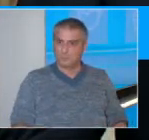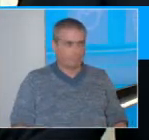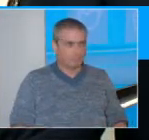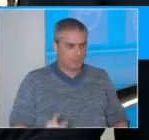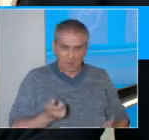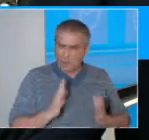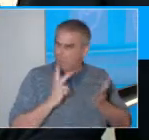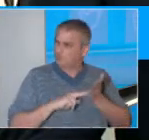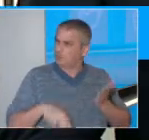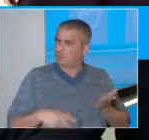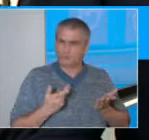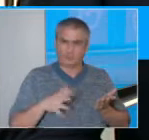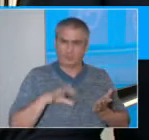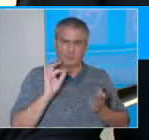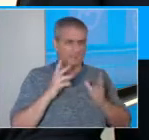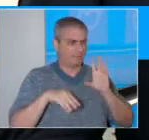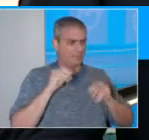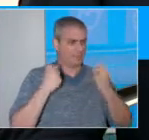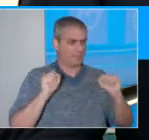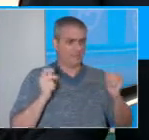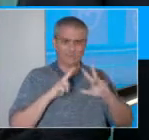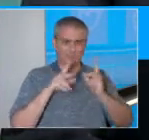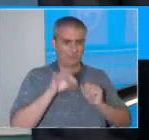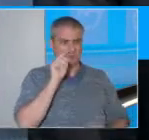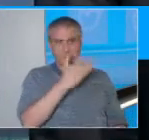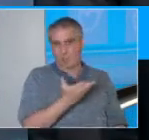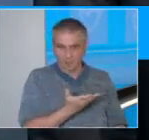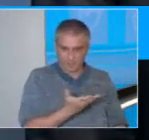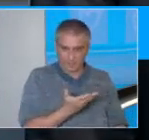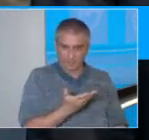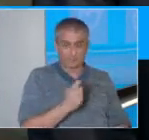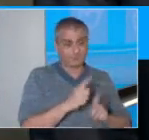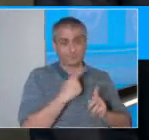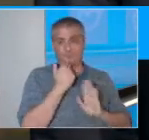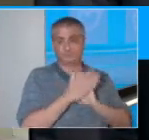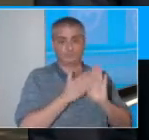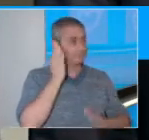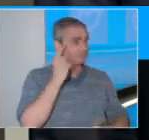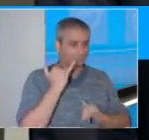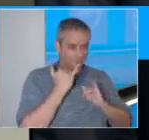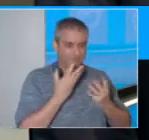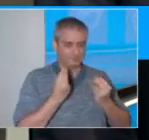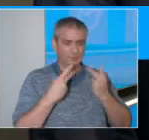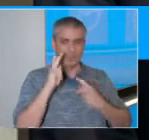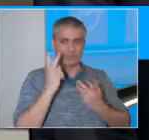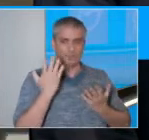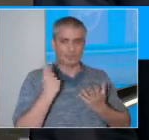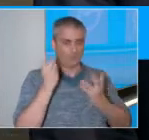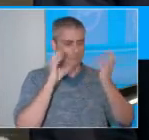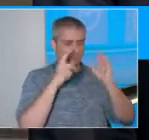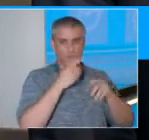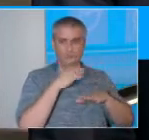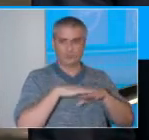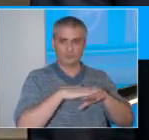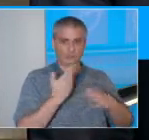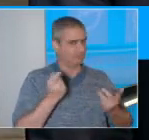לא ראו, למה שהיא תפרוש? היא נבחרה בבחירות דמוקרטיות, הציבור בחר בה, וכמו שאמרתי, האישה הזאת מביאה הרבה יותר מכמה פוסטים שעליהם היא